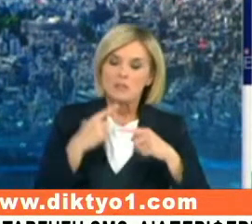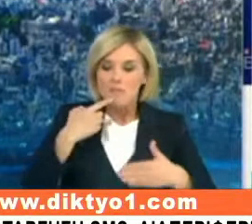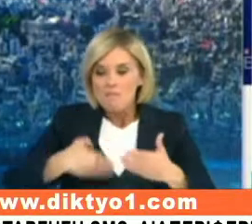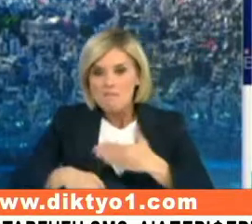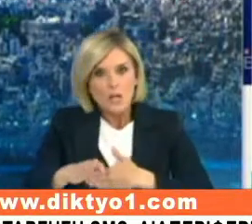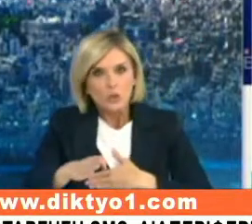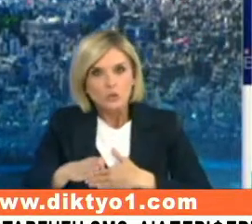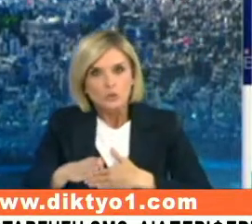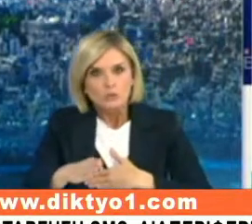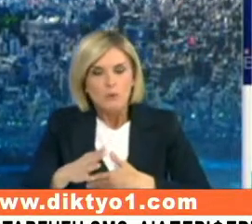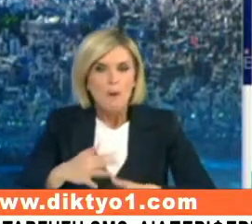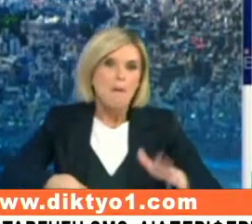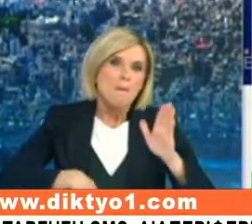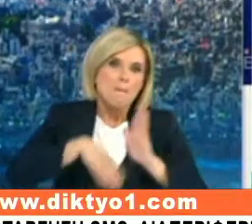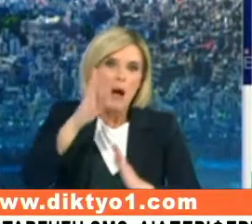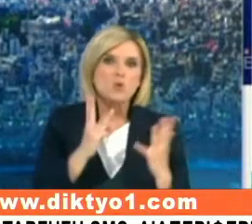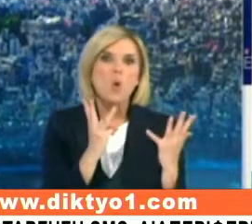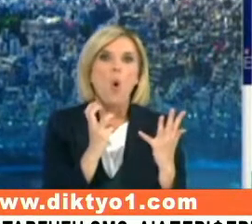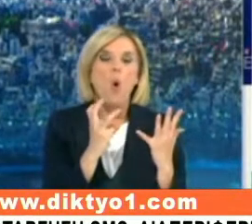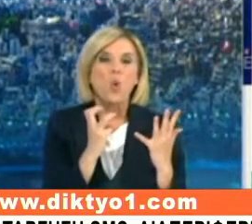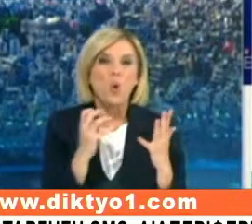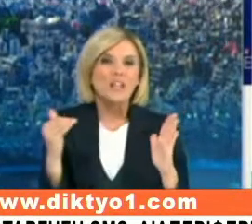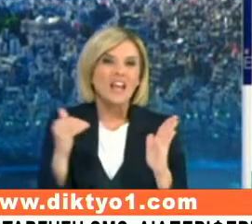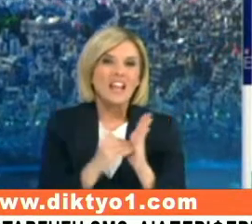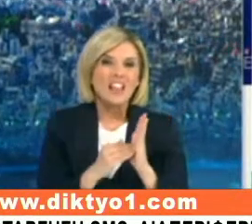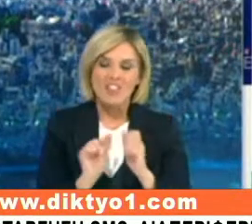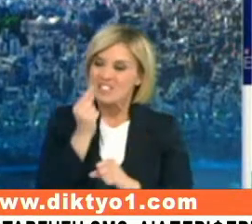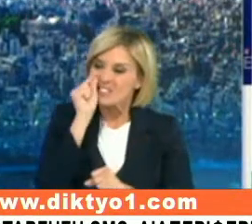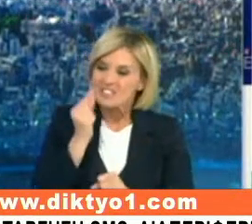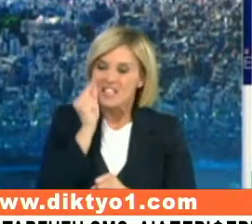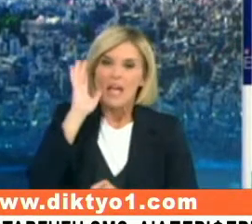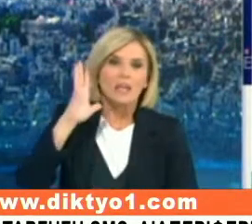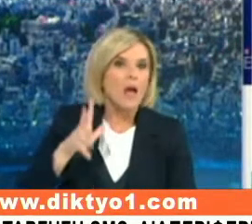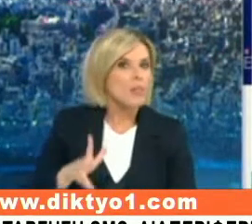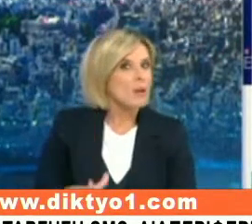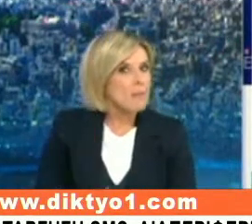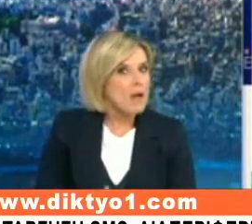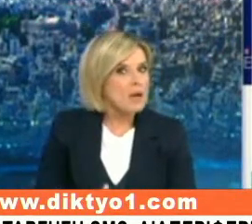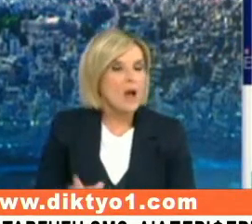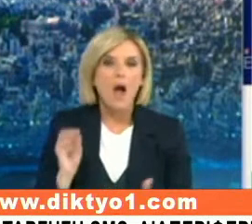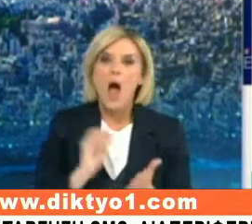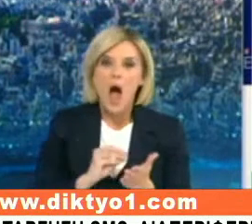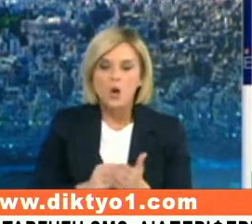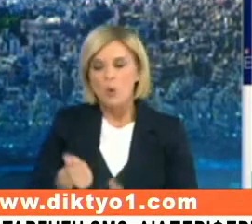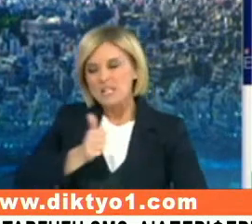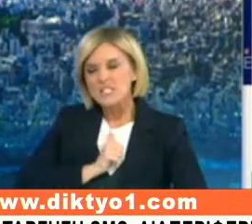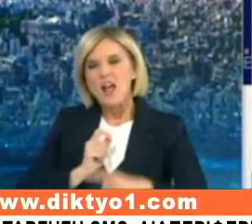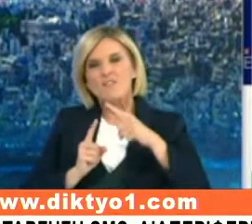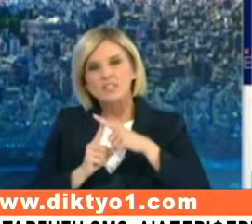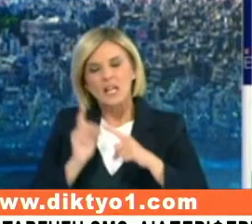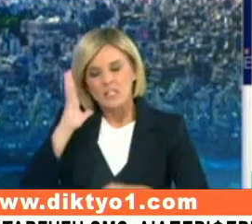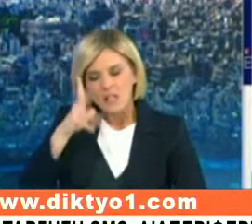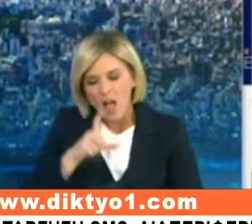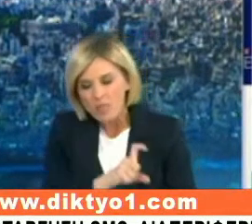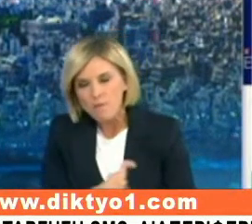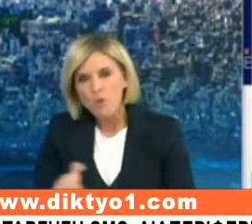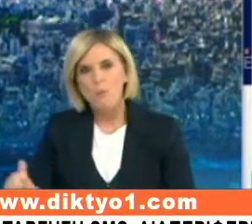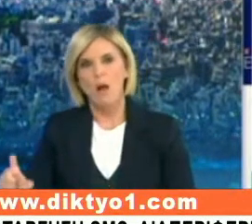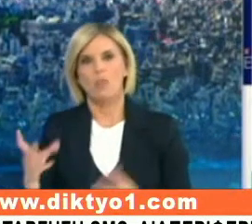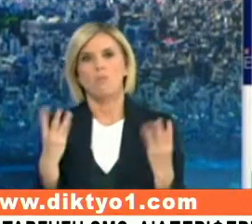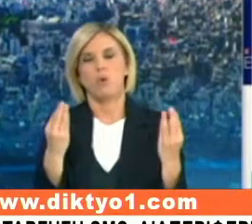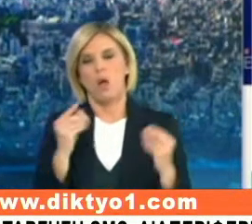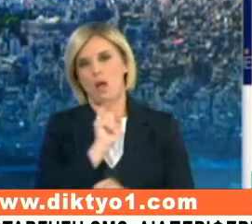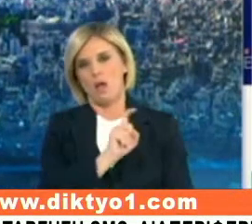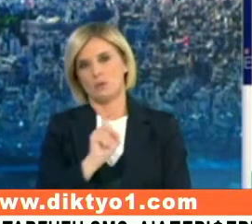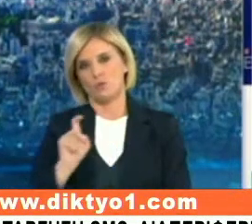ενώ φέτος υπερβαίνουμε τις 80.000 καθημερινά και ταυτόχρονα πραγματοποιούμε εκατομμύρια self-test σε εβδομαδιαία βάση.